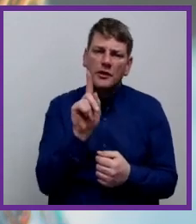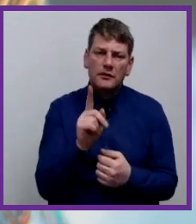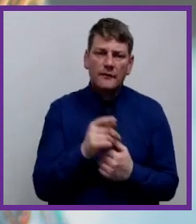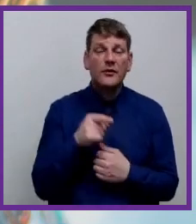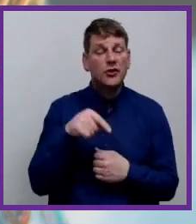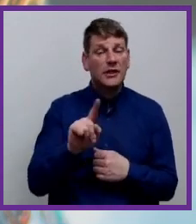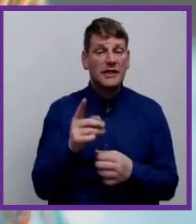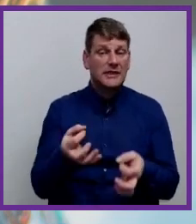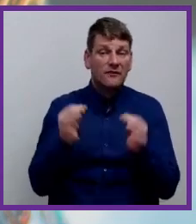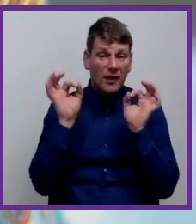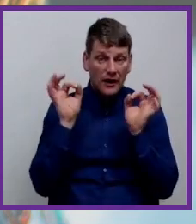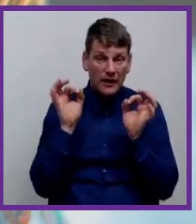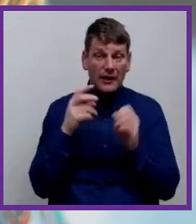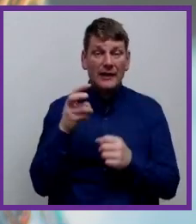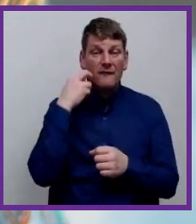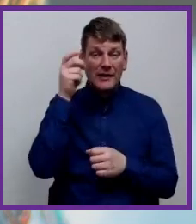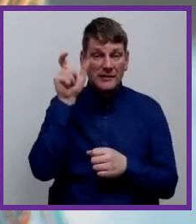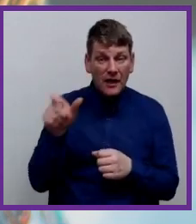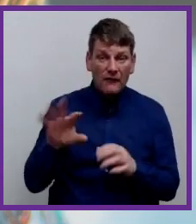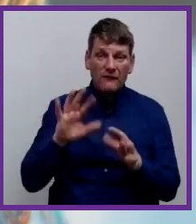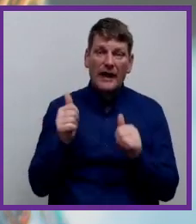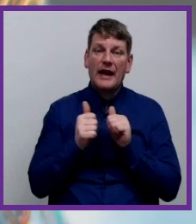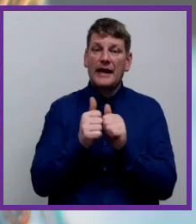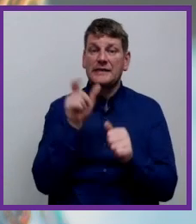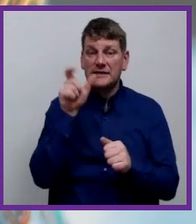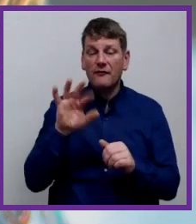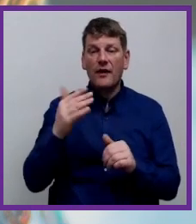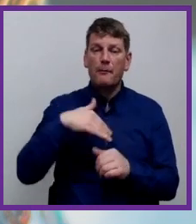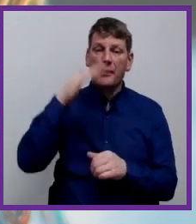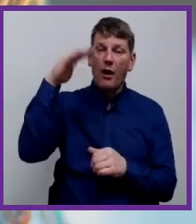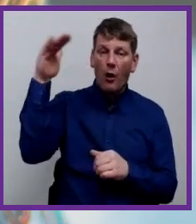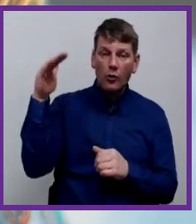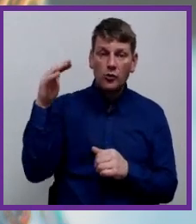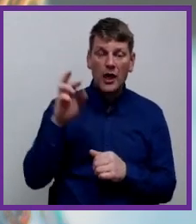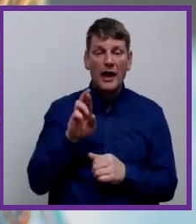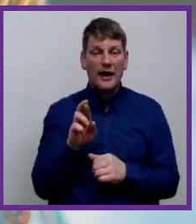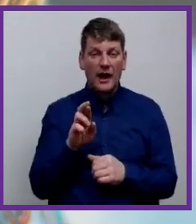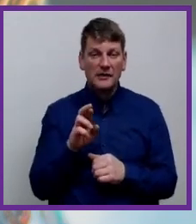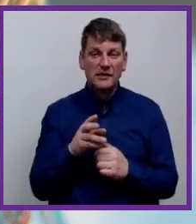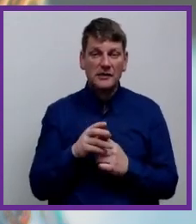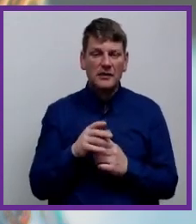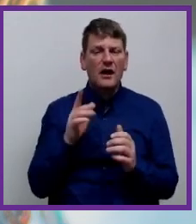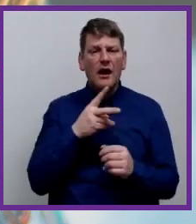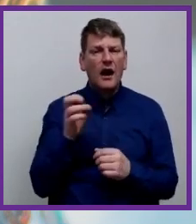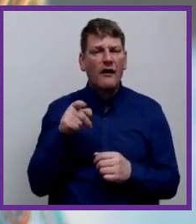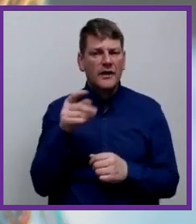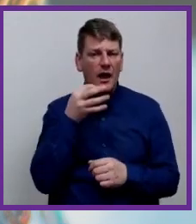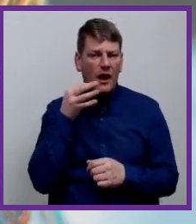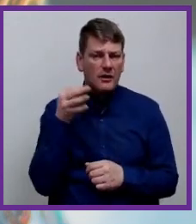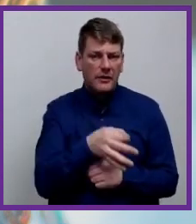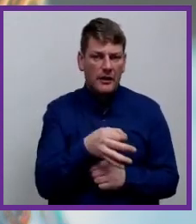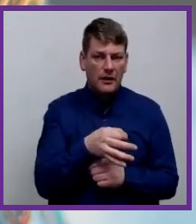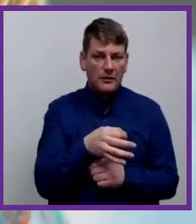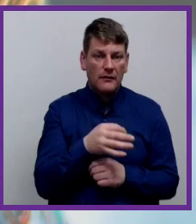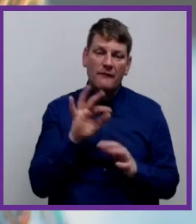ļoti svarīga tā vecāku vai līdzcilvēku vai pieaugušo reakcija, kā tad viņi atbild uz šiem, te, ja? Vai viņi